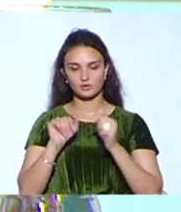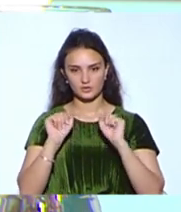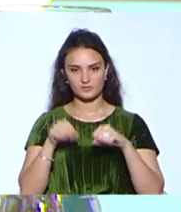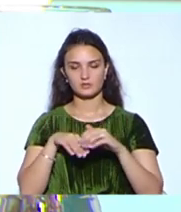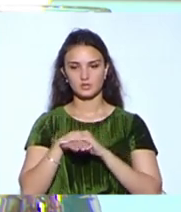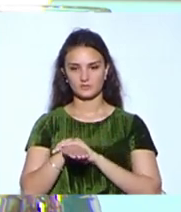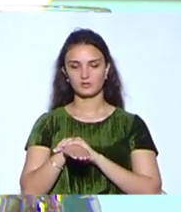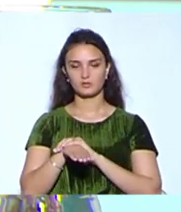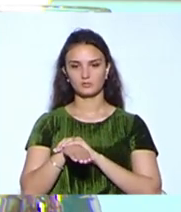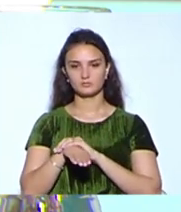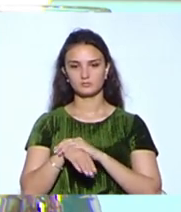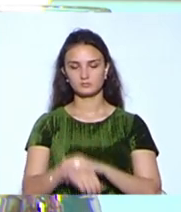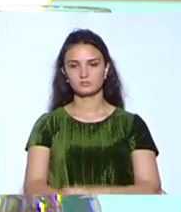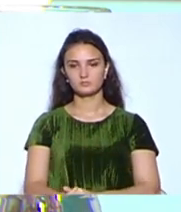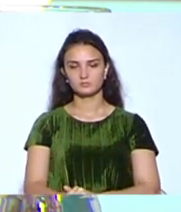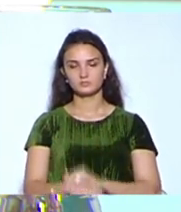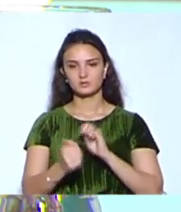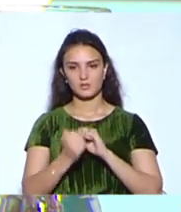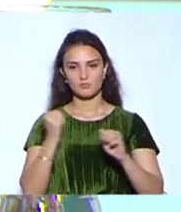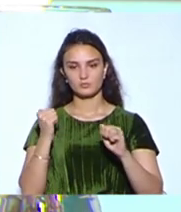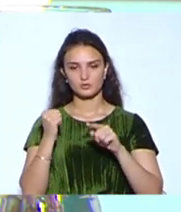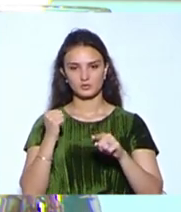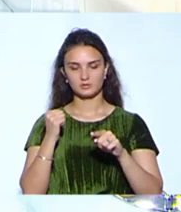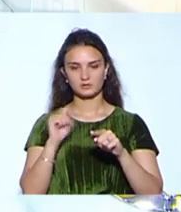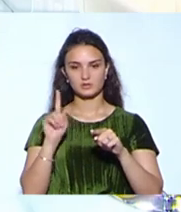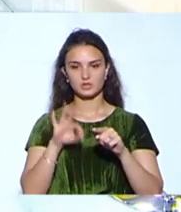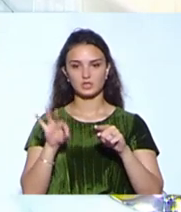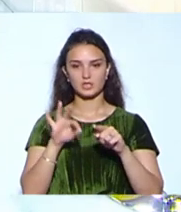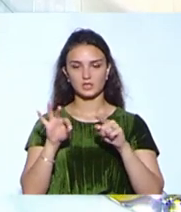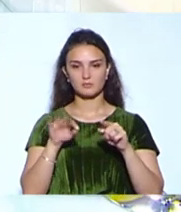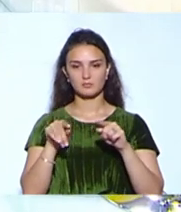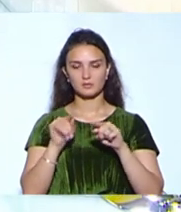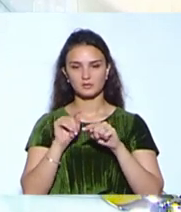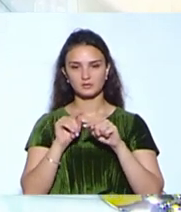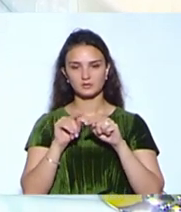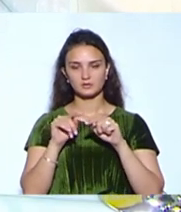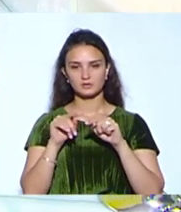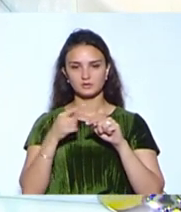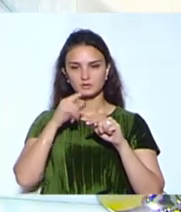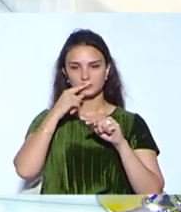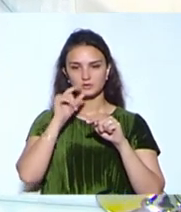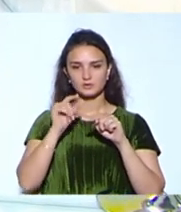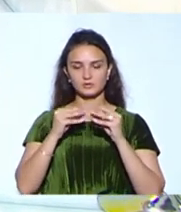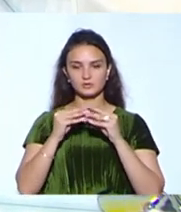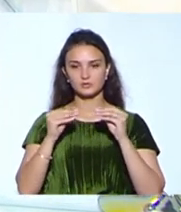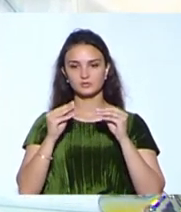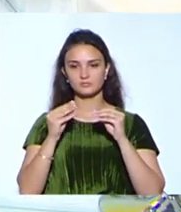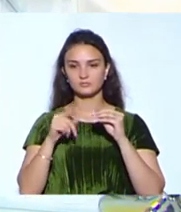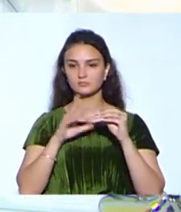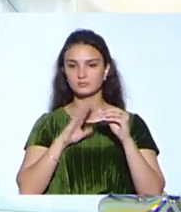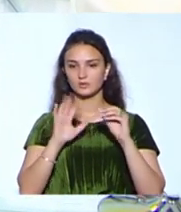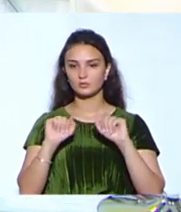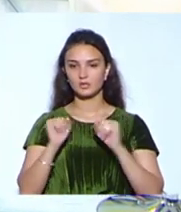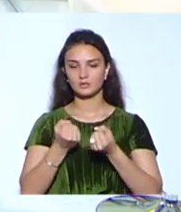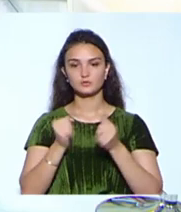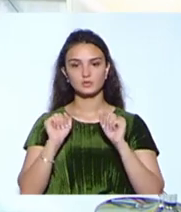შეგვიძლია შევინახოთ გამომშრალი სახითაც. რაც შეეხება შინს, მაშინ არ ქონდა კიდევ ერთხელ ვიმეორებ